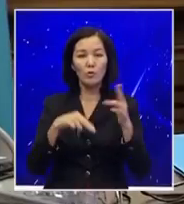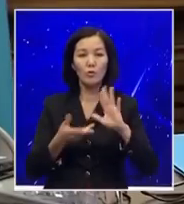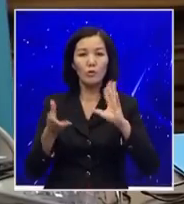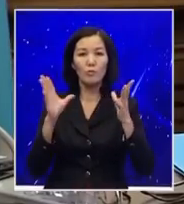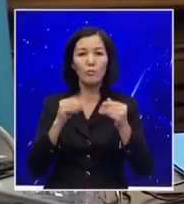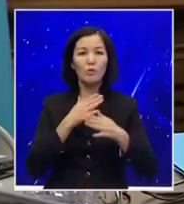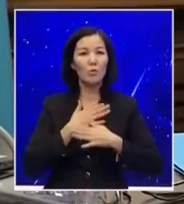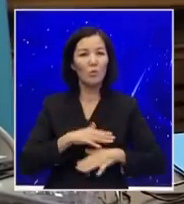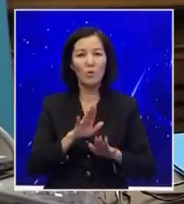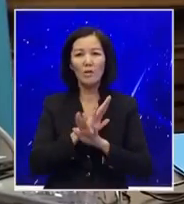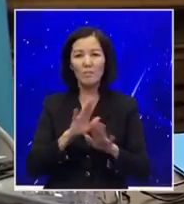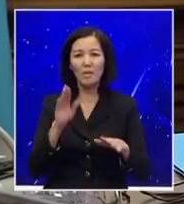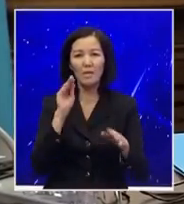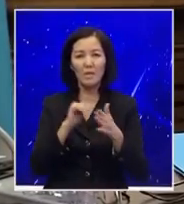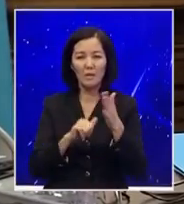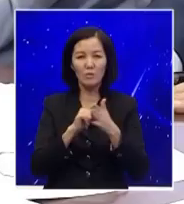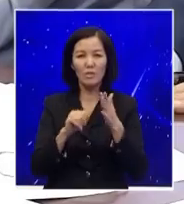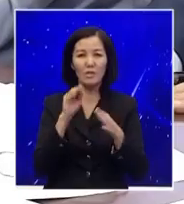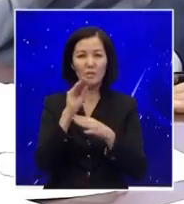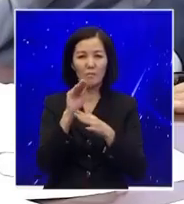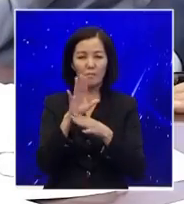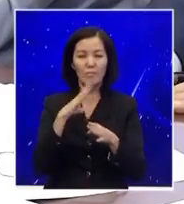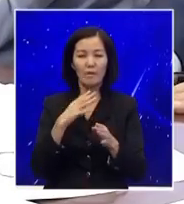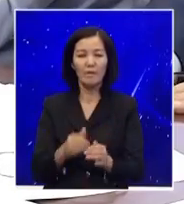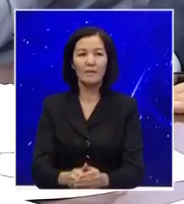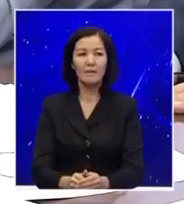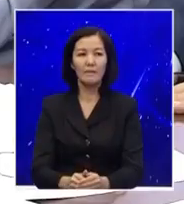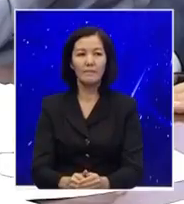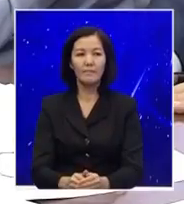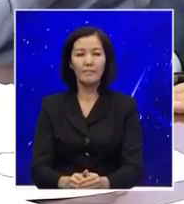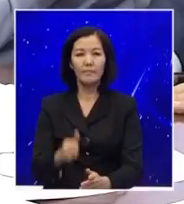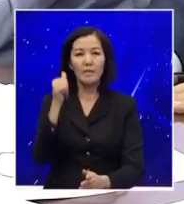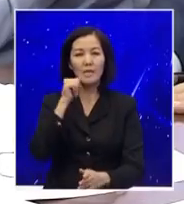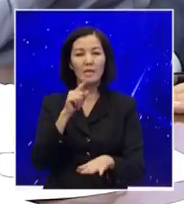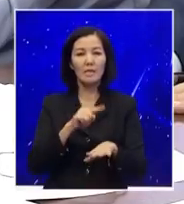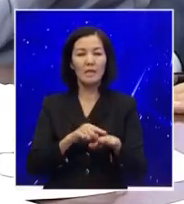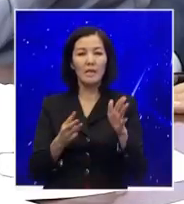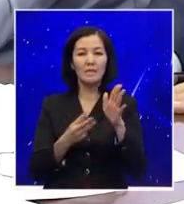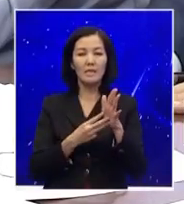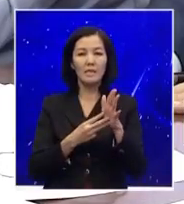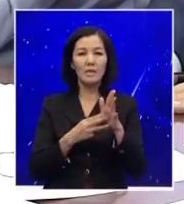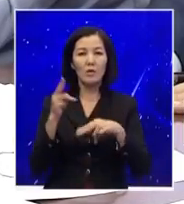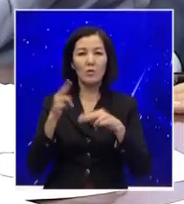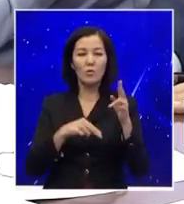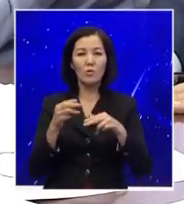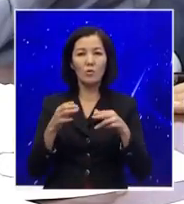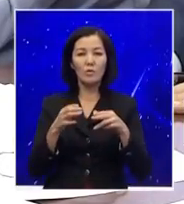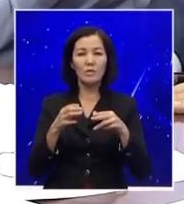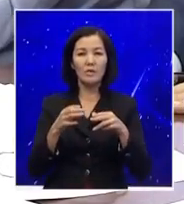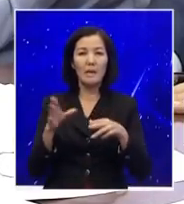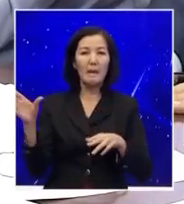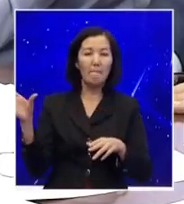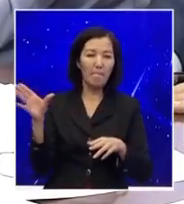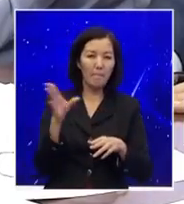бойынша көңілі толмайтын тұстарды нұсқады. Ертен сағат 8-ге түгел қаладағы құрылыс объектілеріндегі